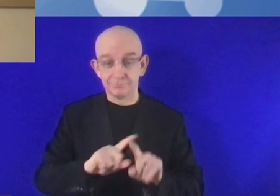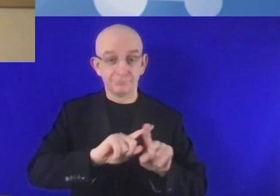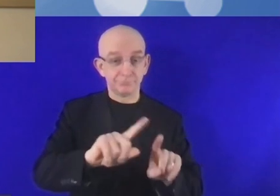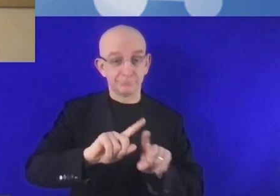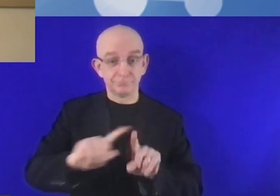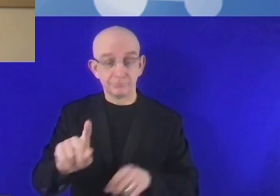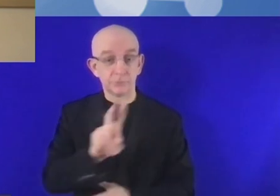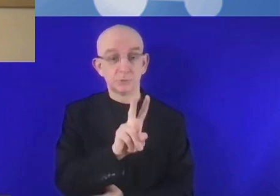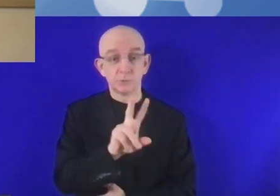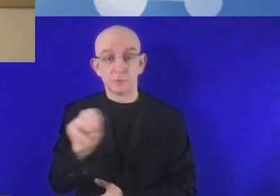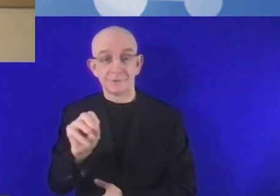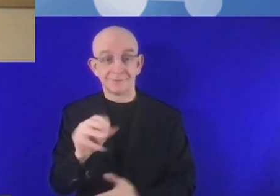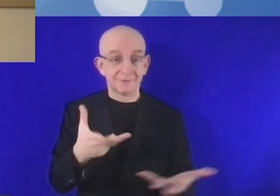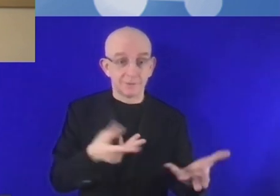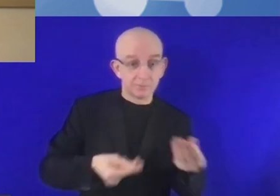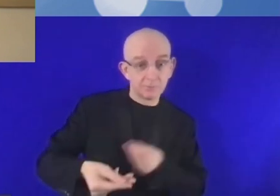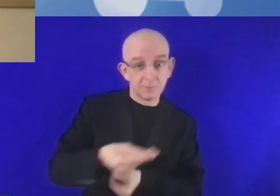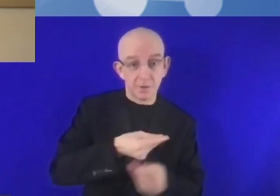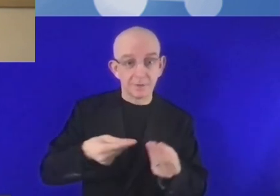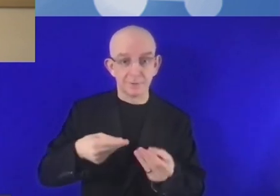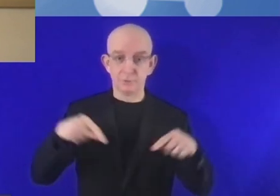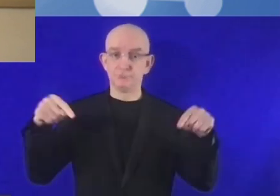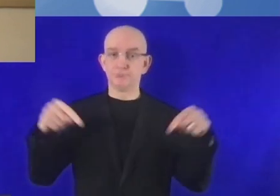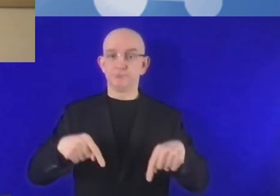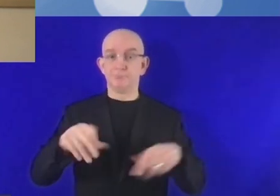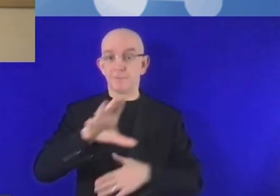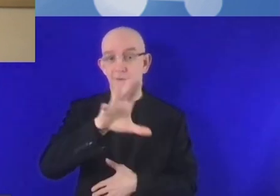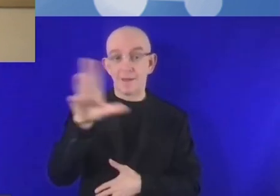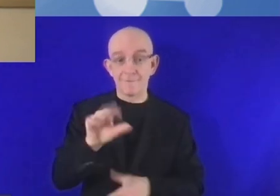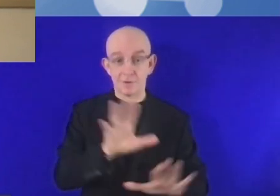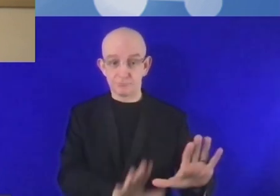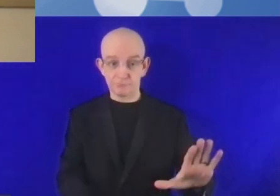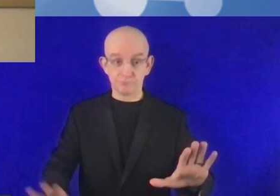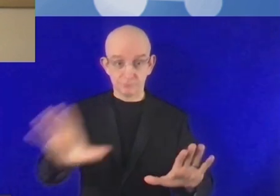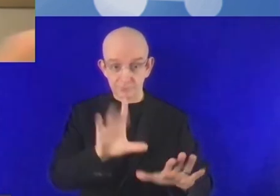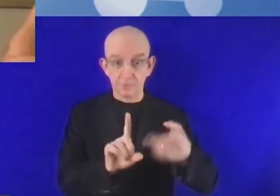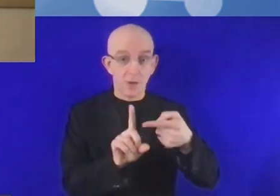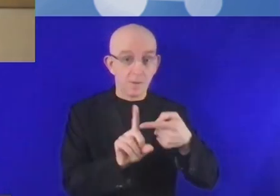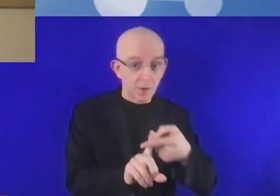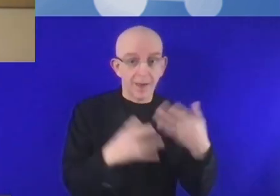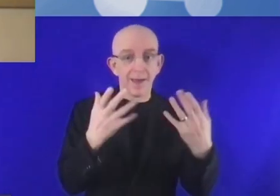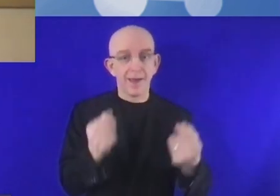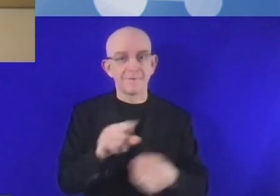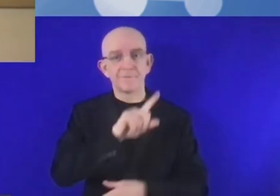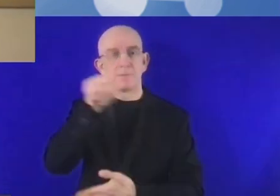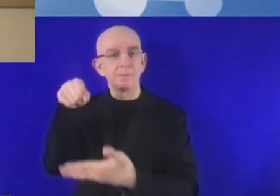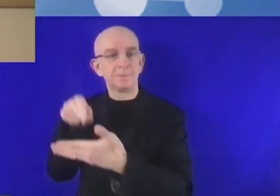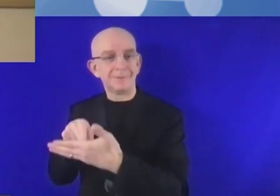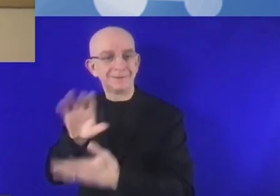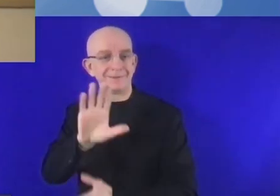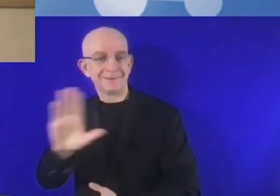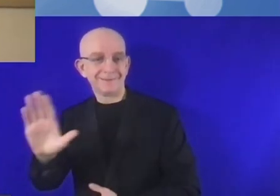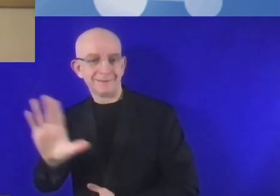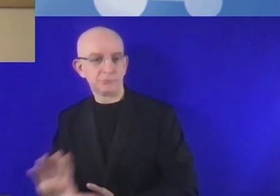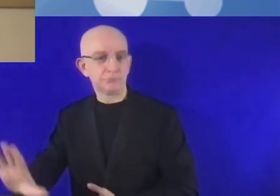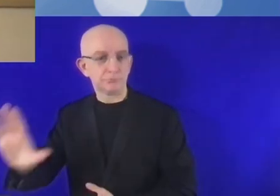W Afryce jesteśmy obecni w około 18 krajach. Współpracujemy także z